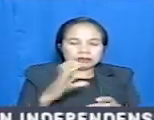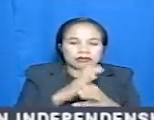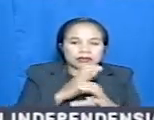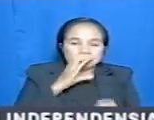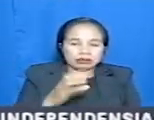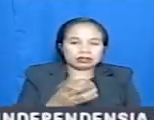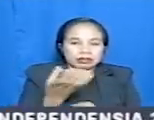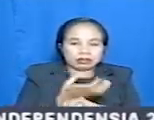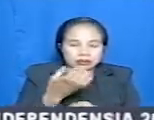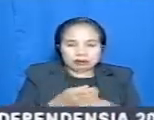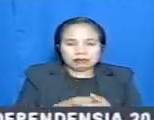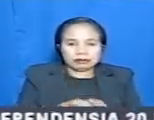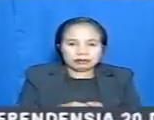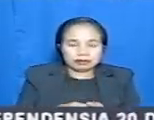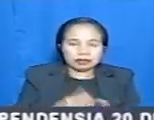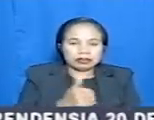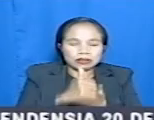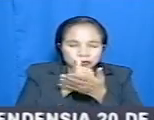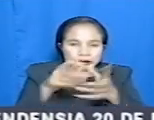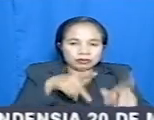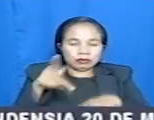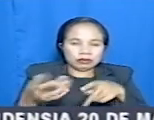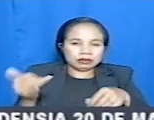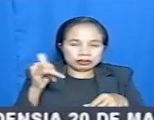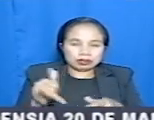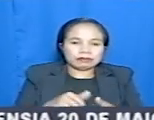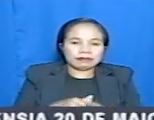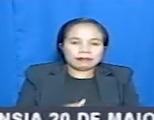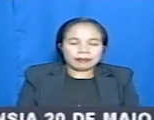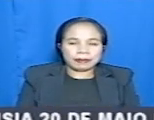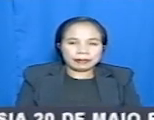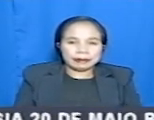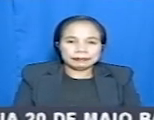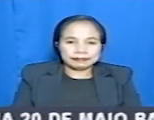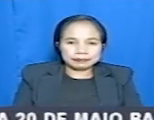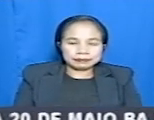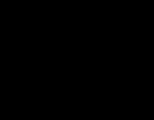di halo atelimento pa populasaun sira Rusi Lauteng 06 jasa transportasen ba RTTL.